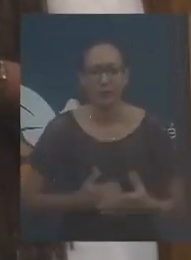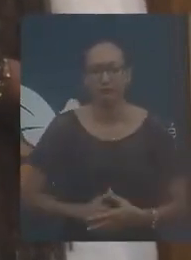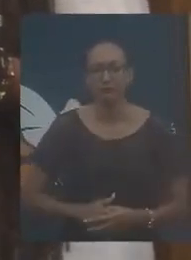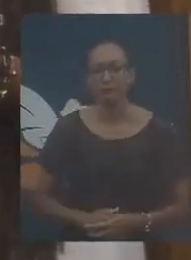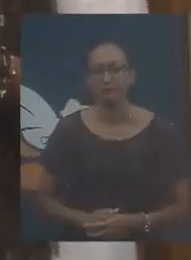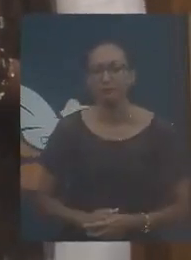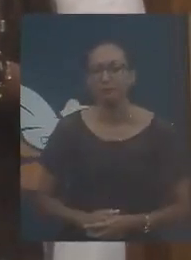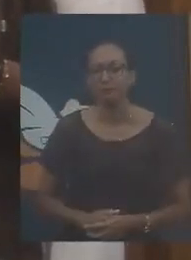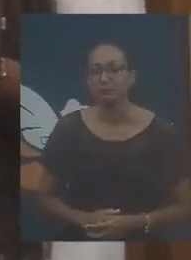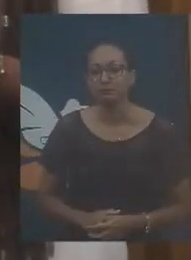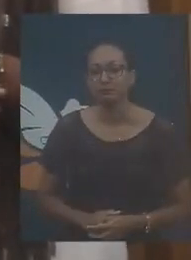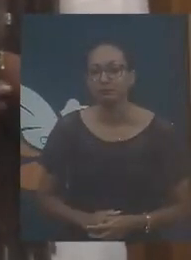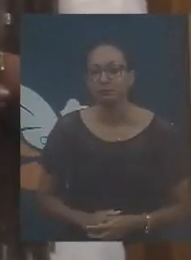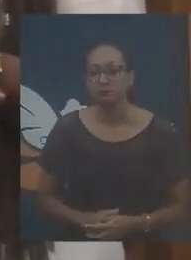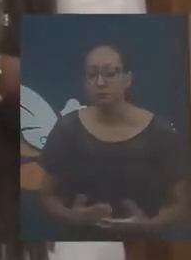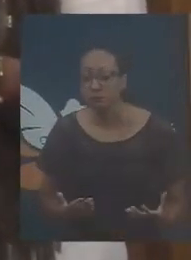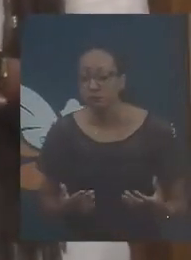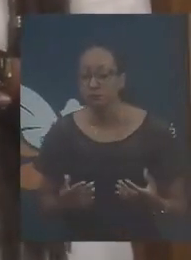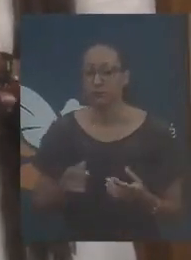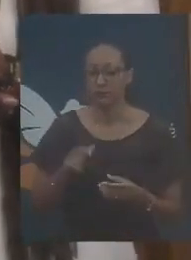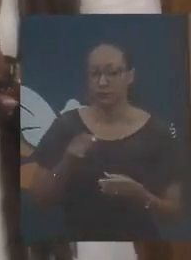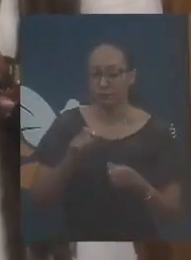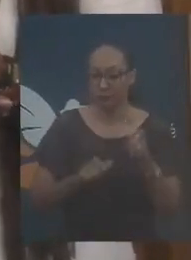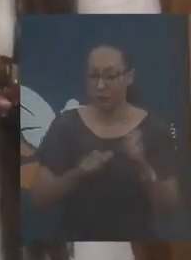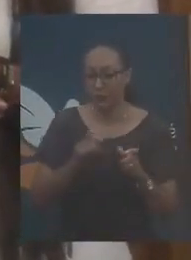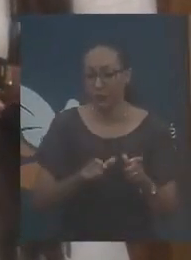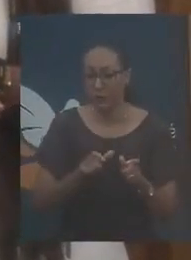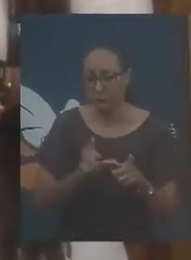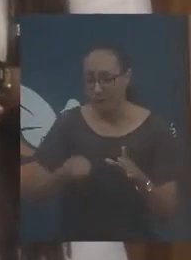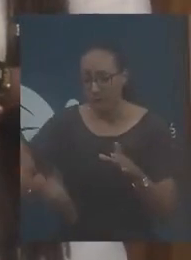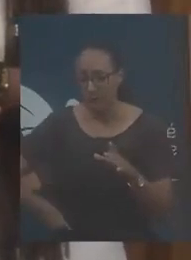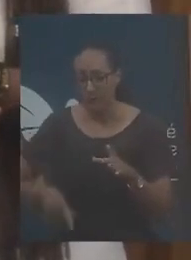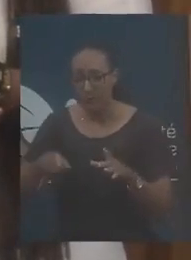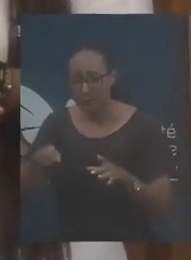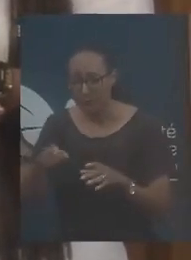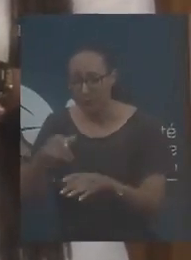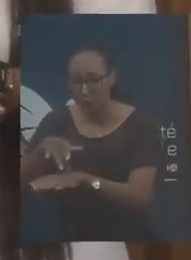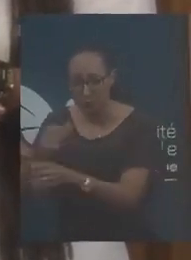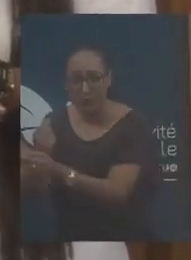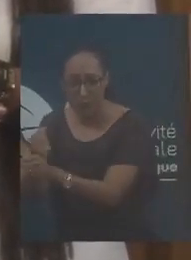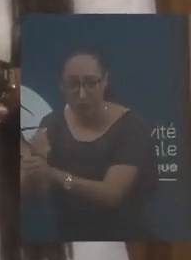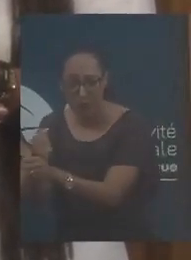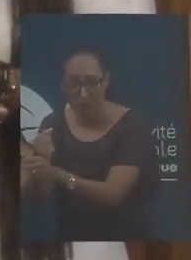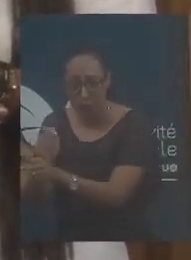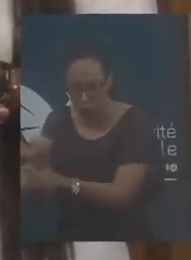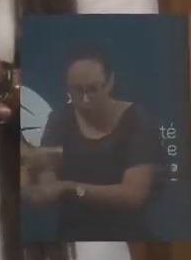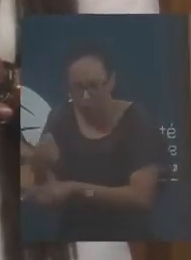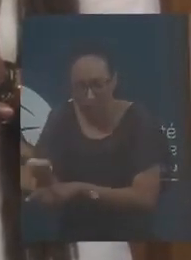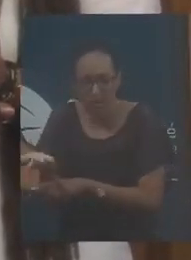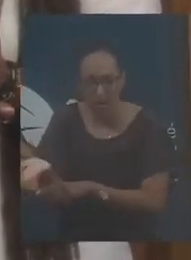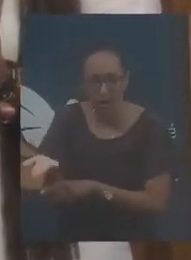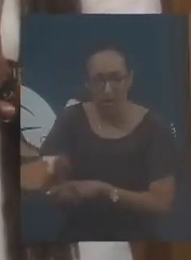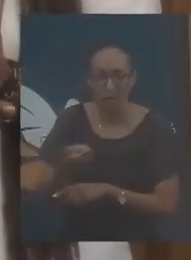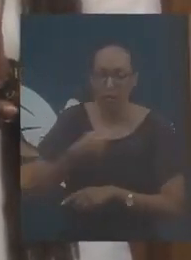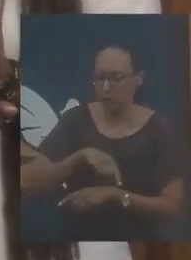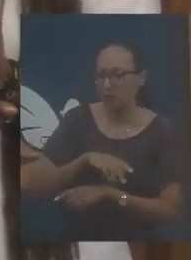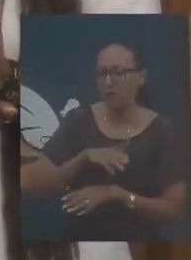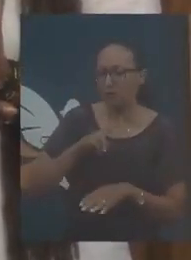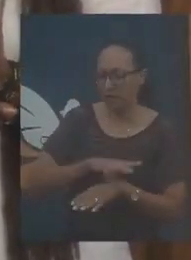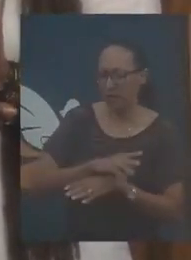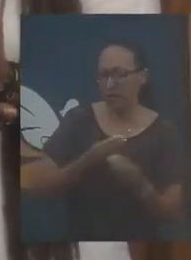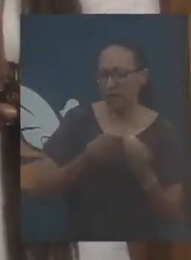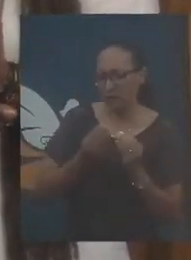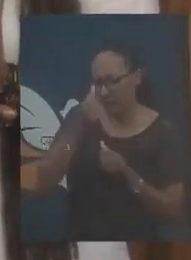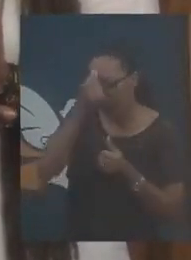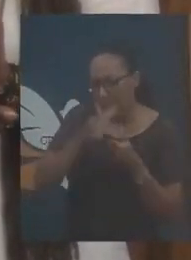lieu que ce soit ceux qui ont fauté, qui soient en prison, parce que nous le rappelons et nous nous disons très fort, si